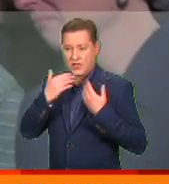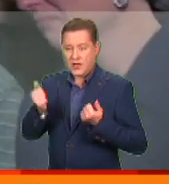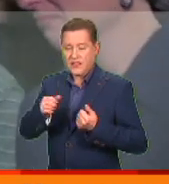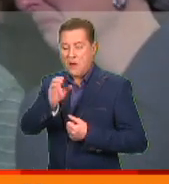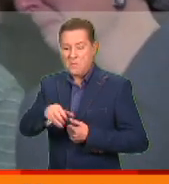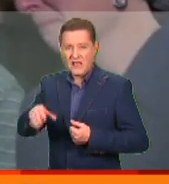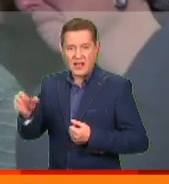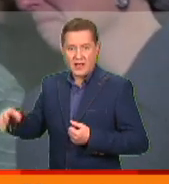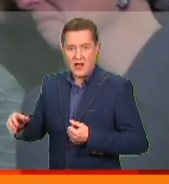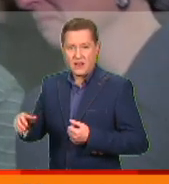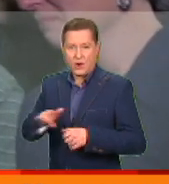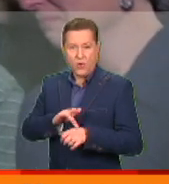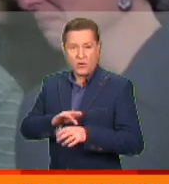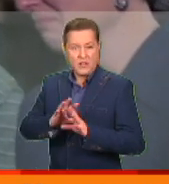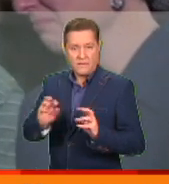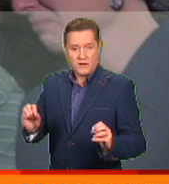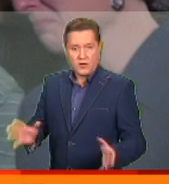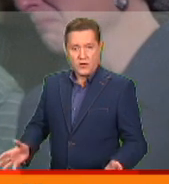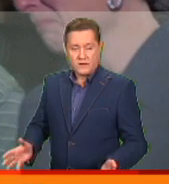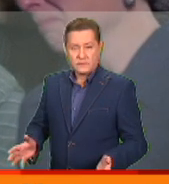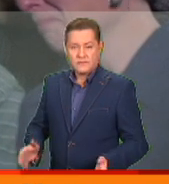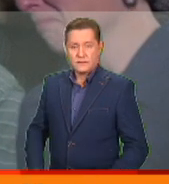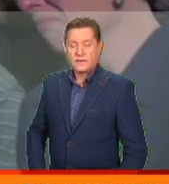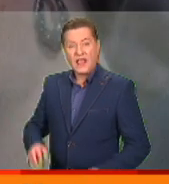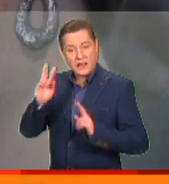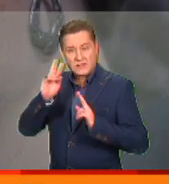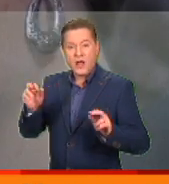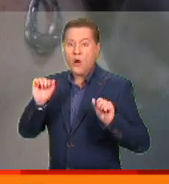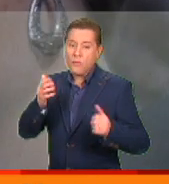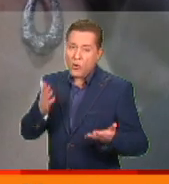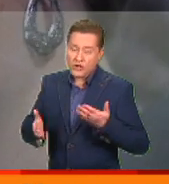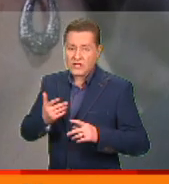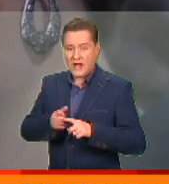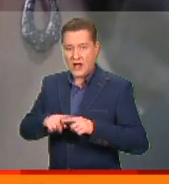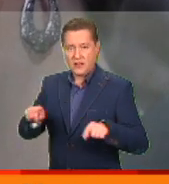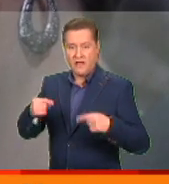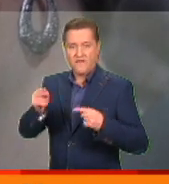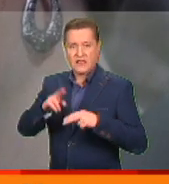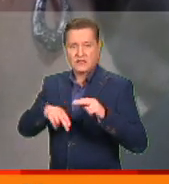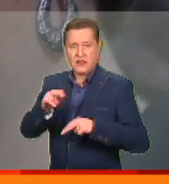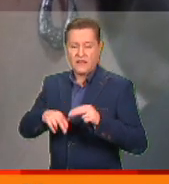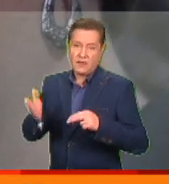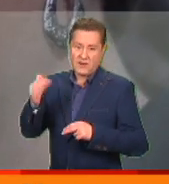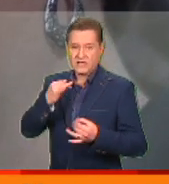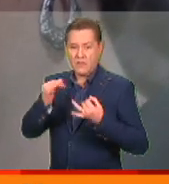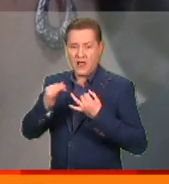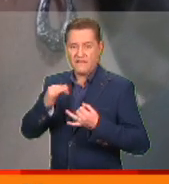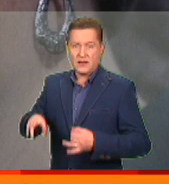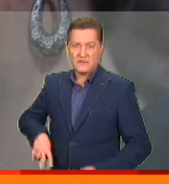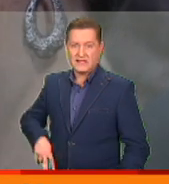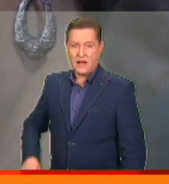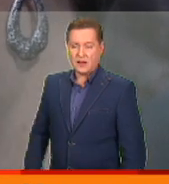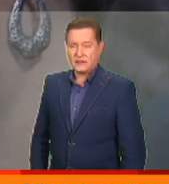Батареи торчат. Я даже не знаю, можно ли это восстановить. Пошли поговорим. Я вижу девушку.